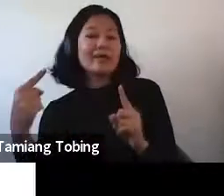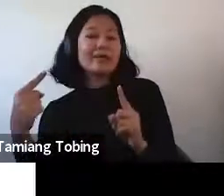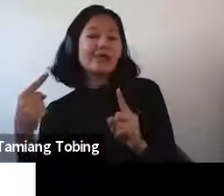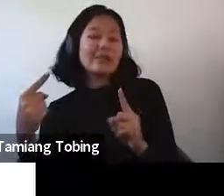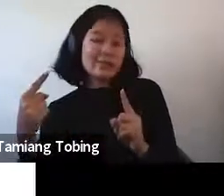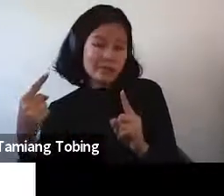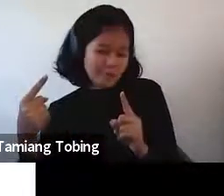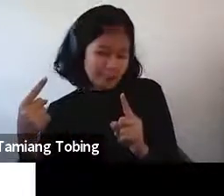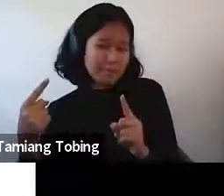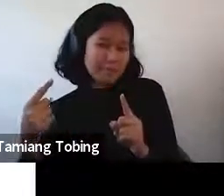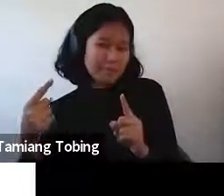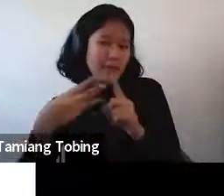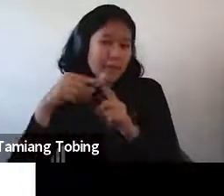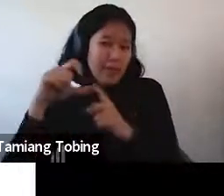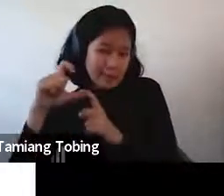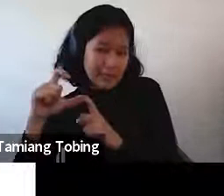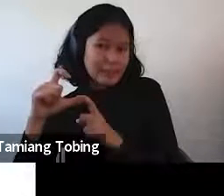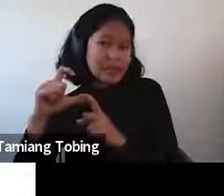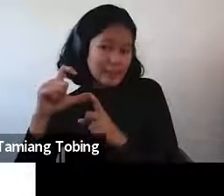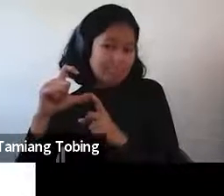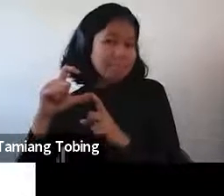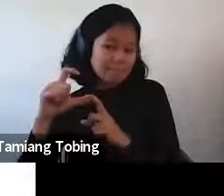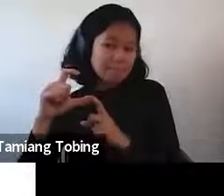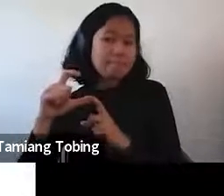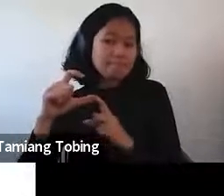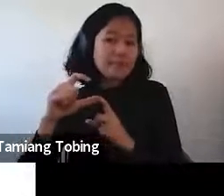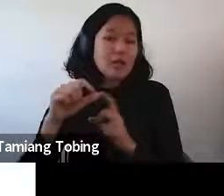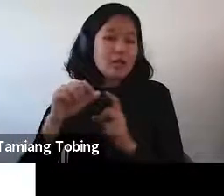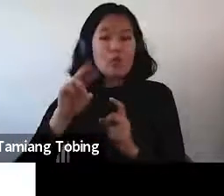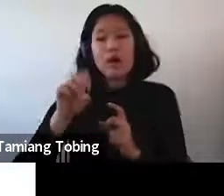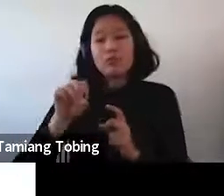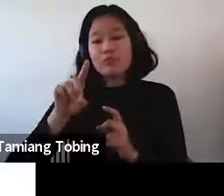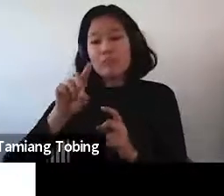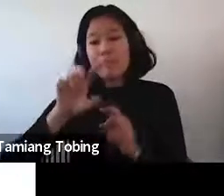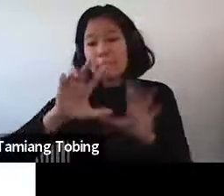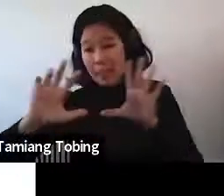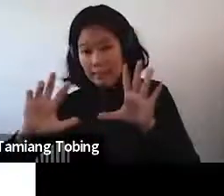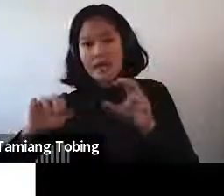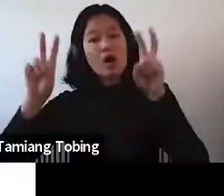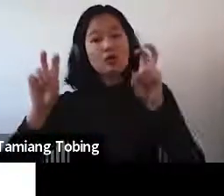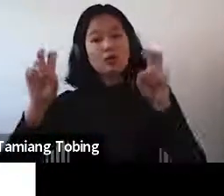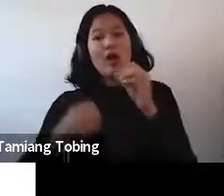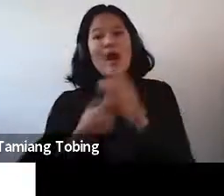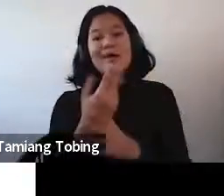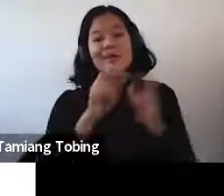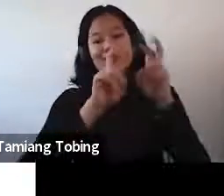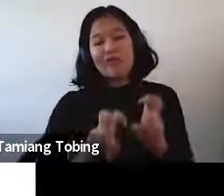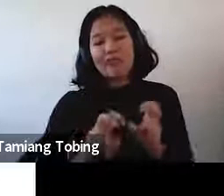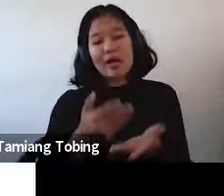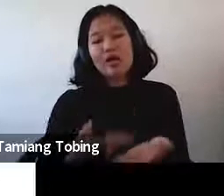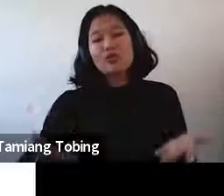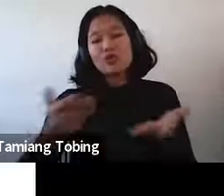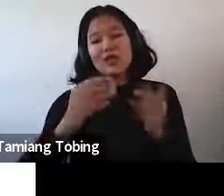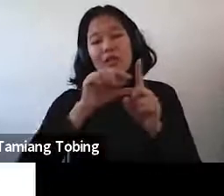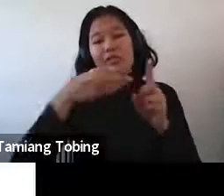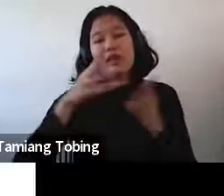data yang dikeluarkan oleh BPS ya. BPS 2019 judulnya hasil survei sosial demografi